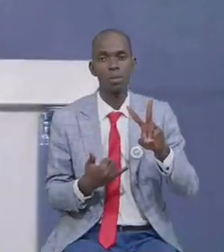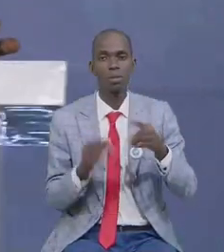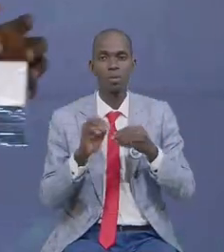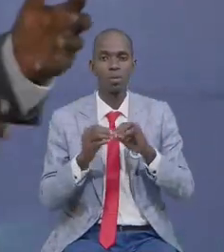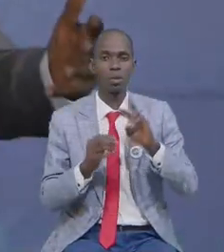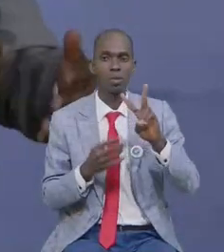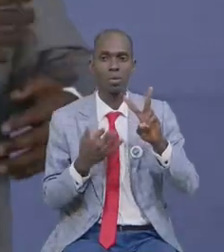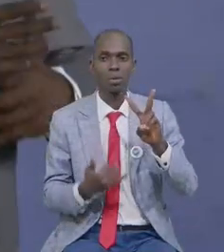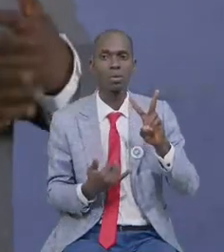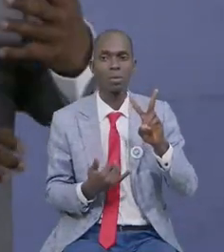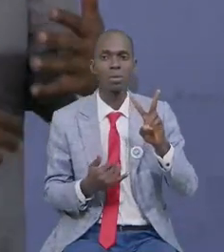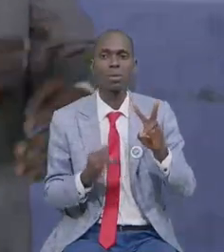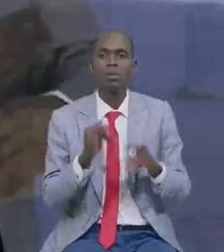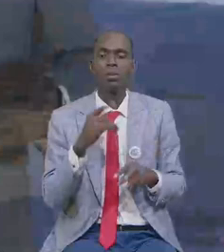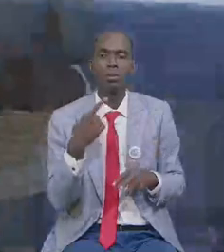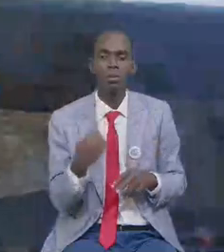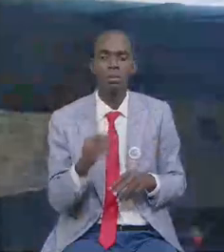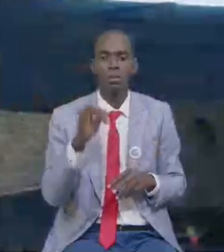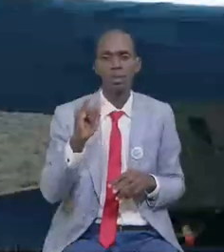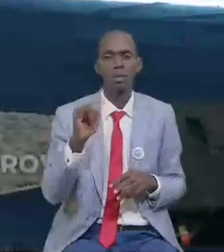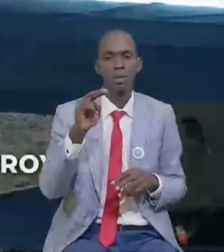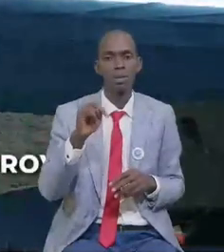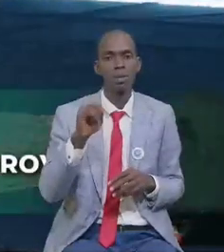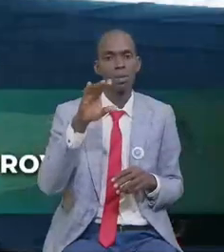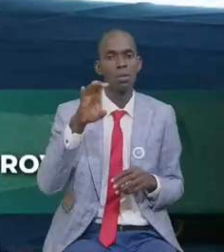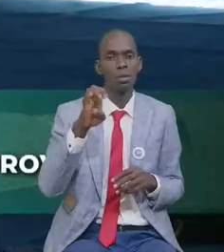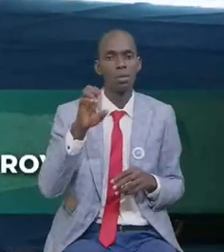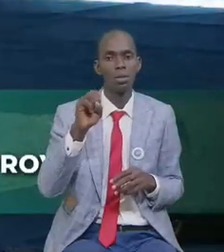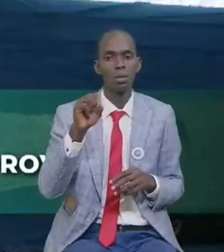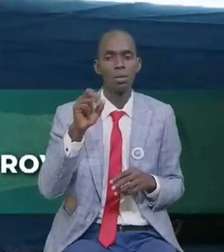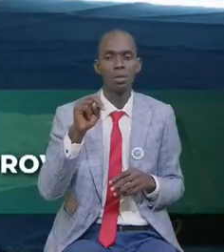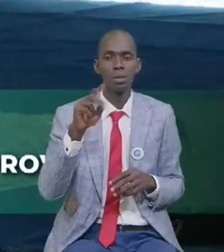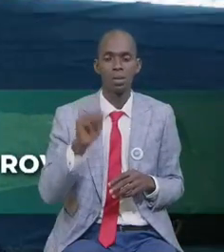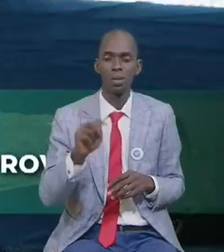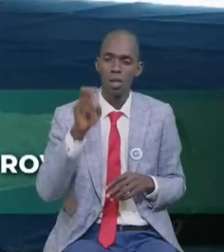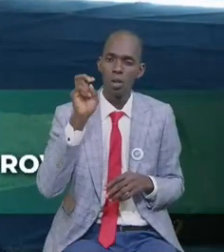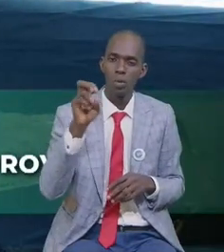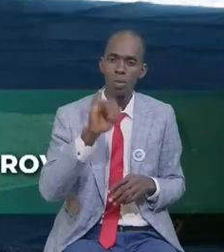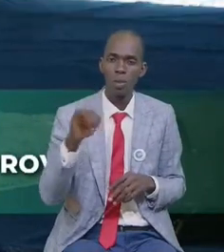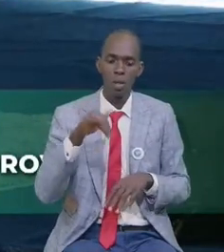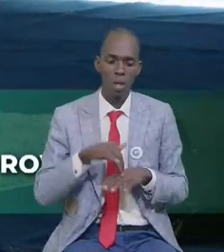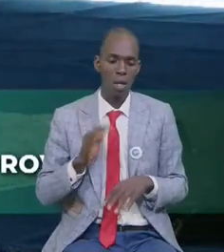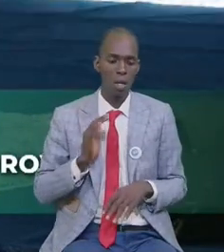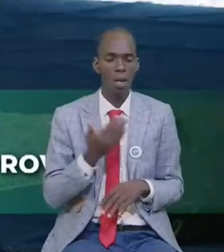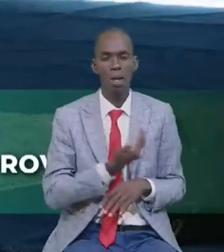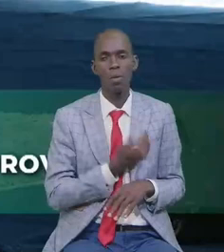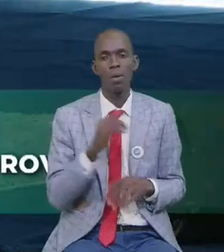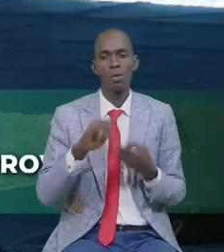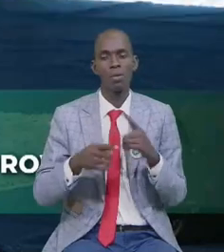Deuxième élément, frapper de façon incessante à la porte de provision de notre